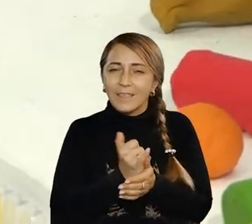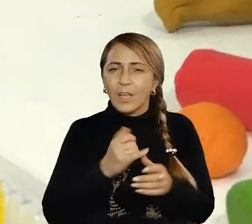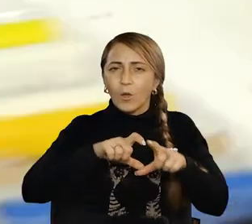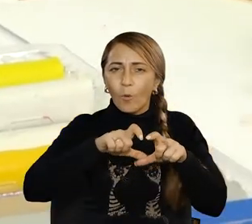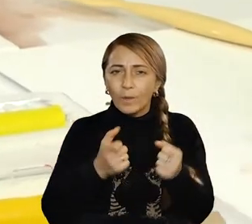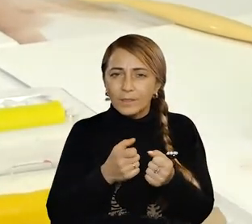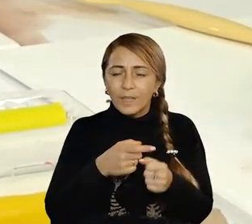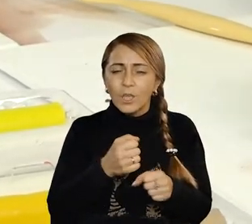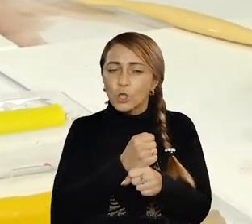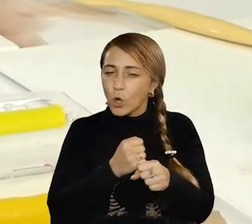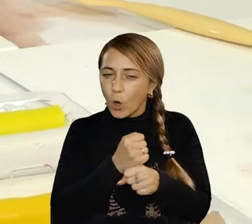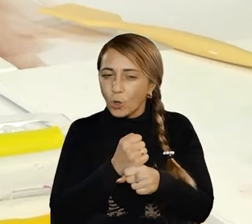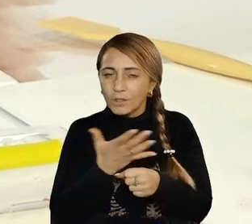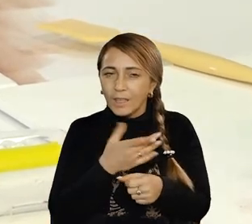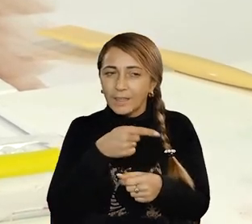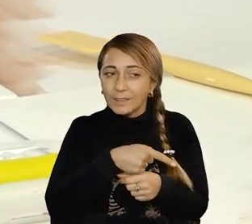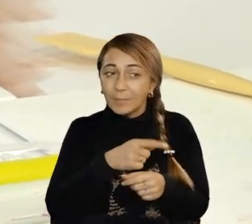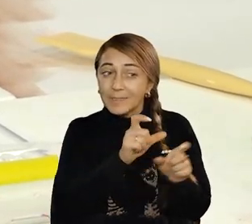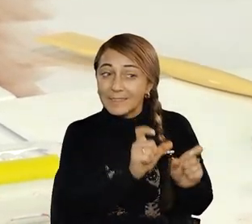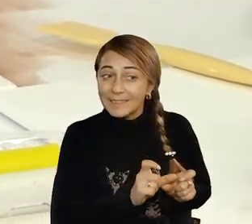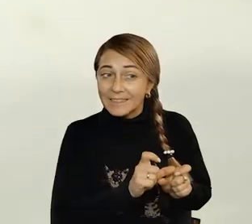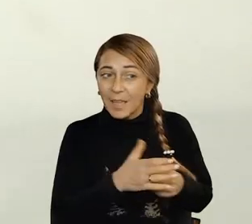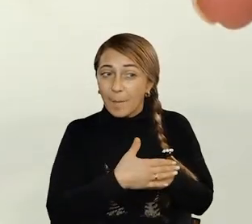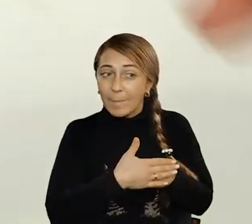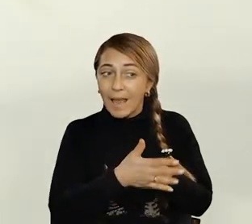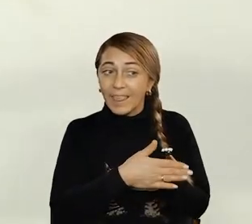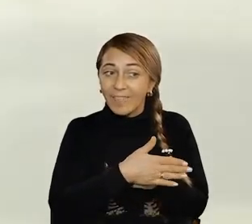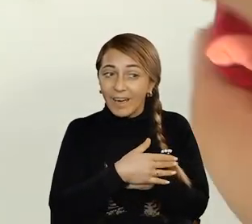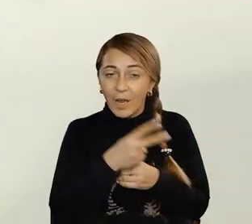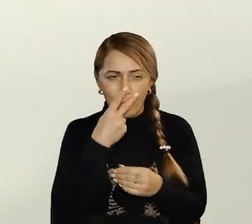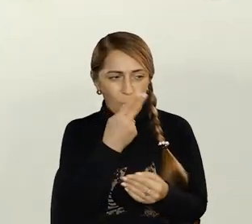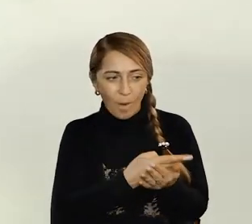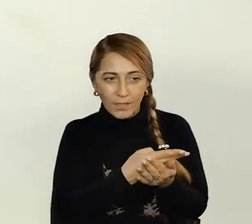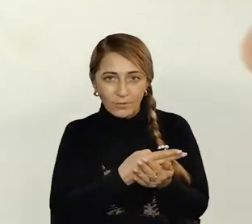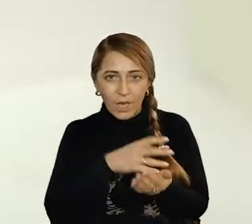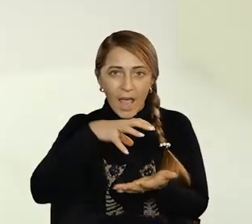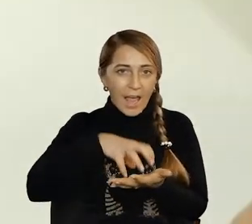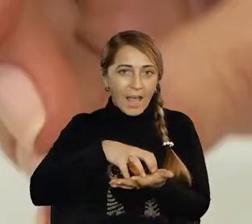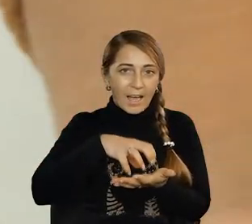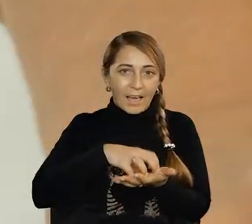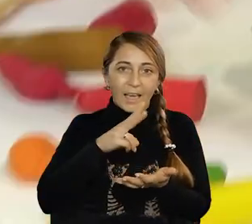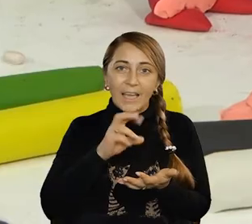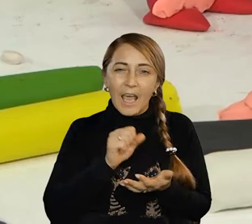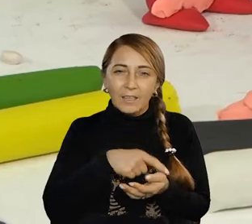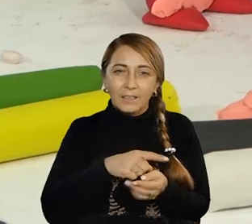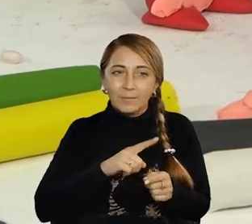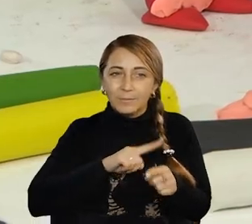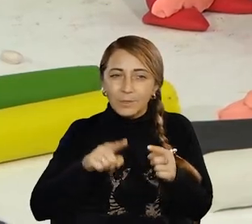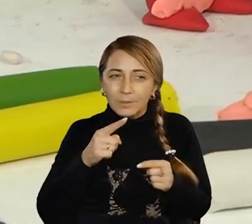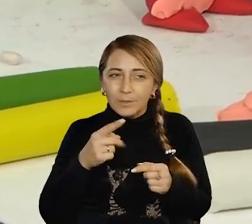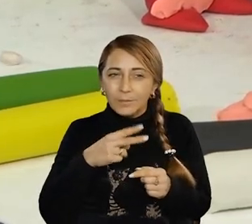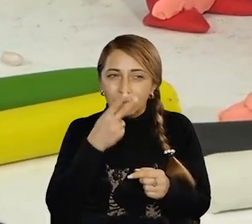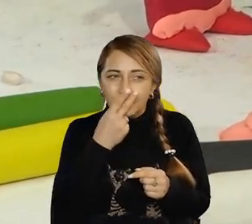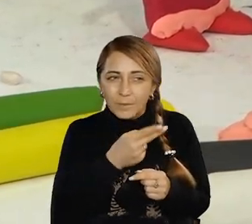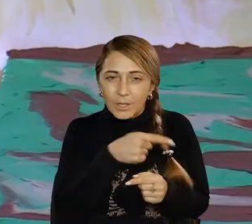сиром. Шоколадка, яка сиділа за столиком біля дверей, побачивши кексика, миттю збагнула,